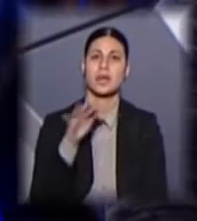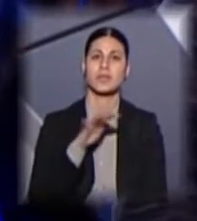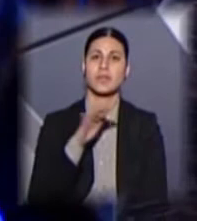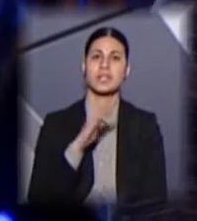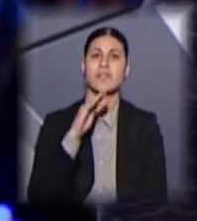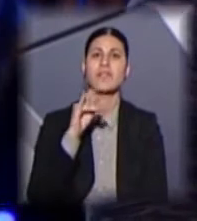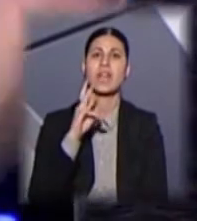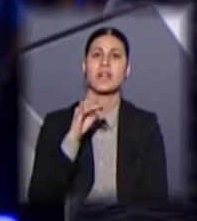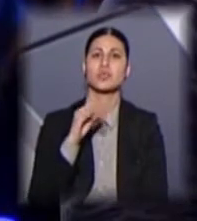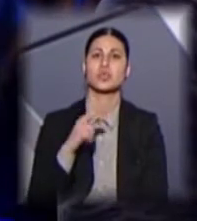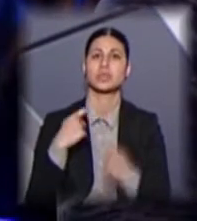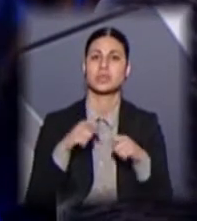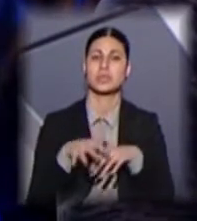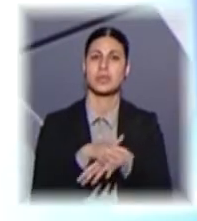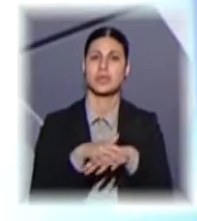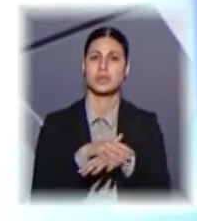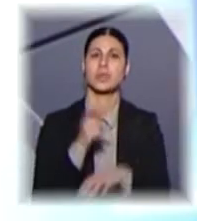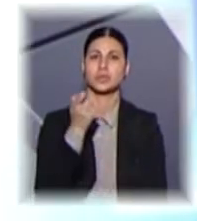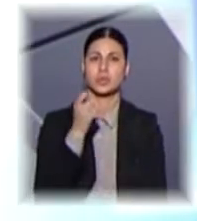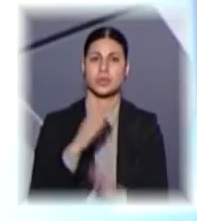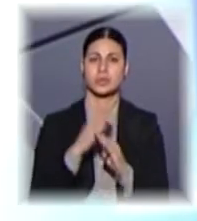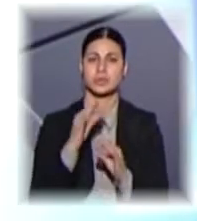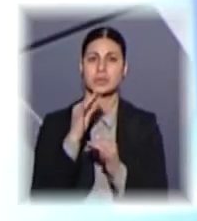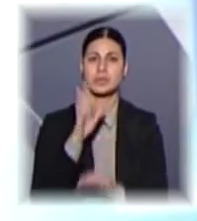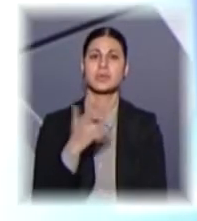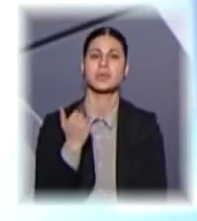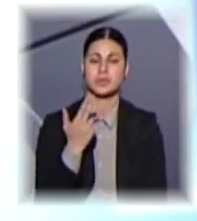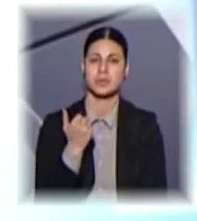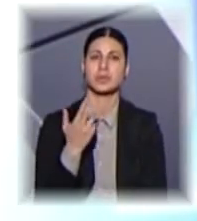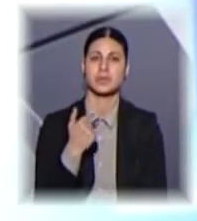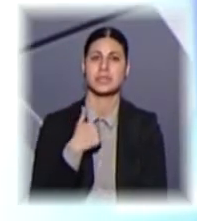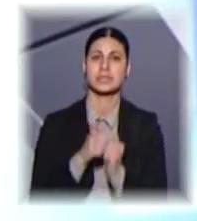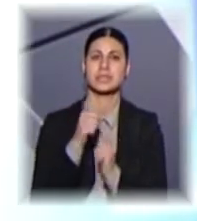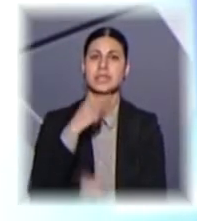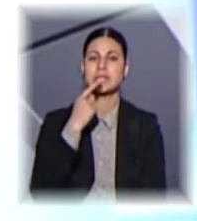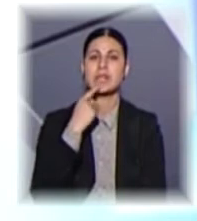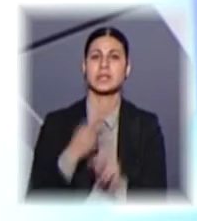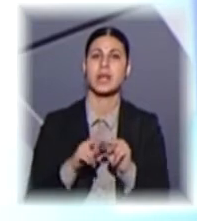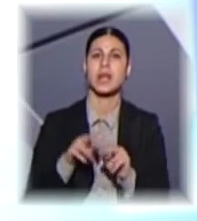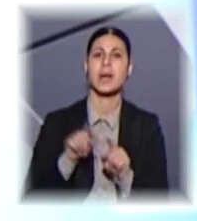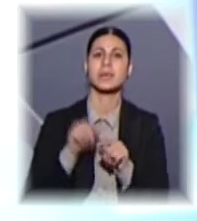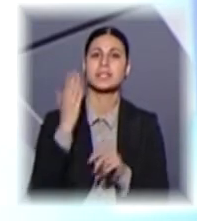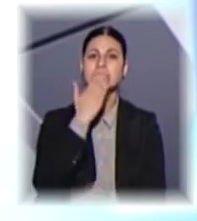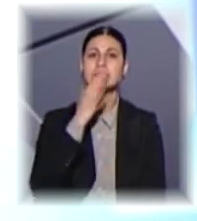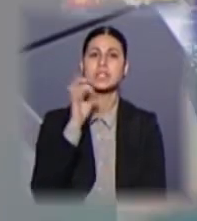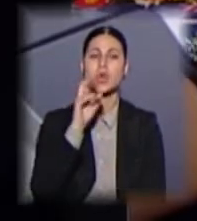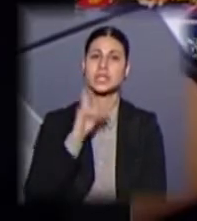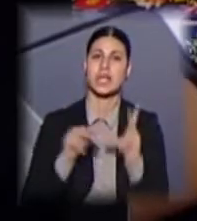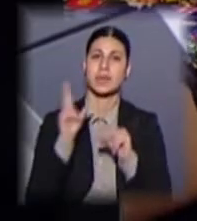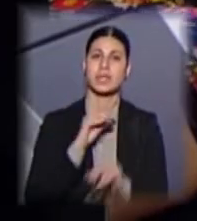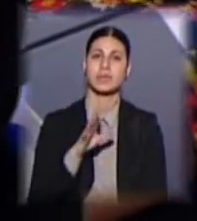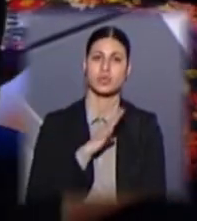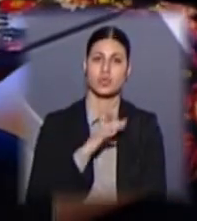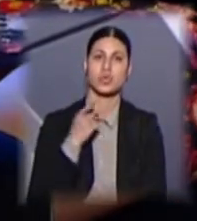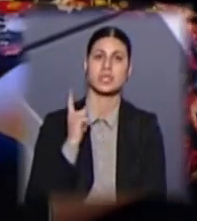წიგნის ბაზრობაზე. სულ რა ამაზე ჩვენ ვისაუბრებთ მეორე ნაწილში. ანუ უბრალოდ იმის თქვა მინდა, რომ ეს სფერო საქართველოში იყო წარმატებული,